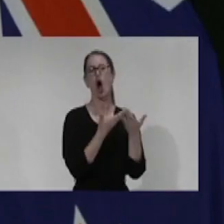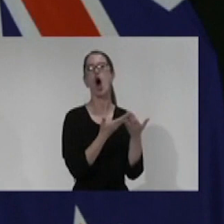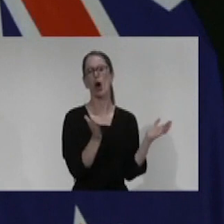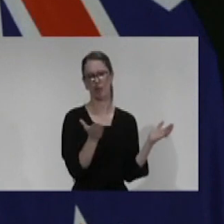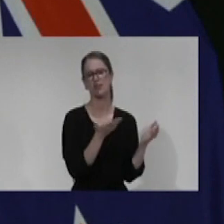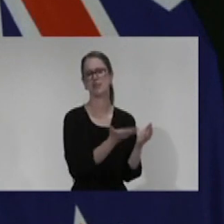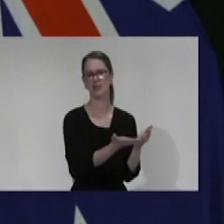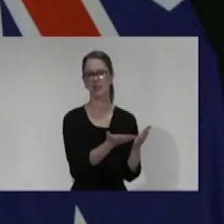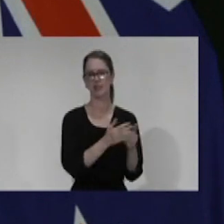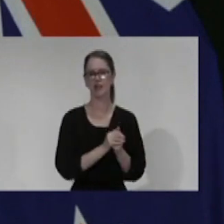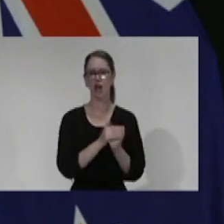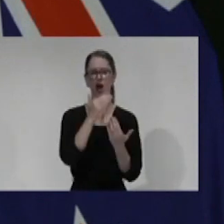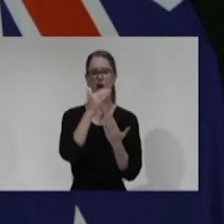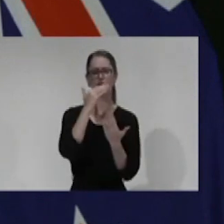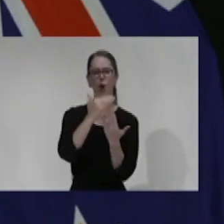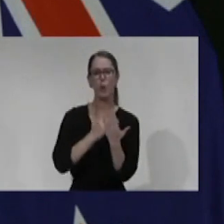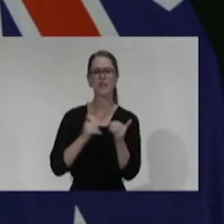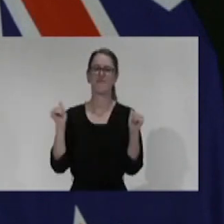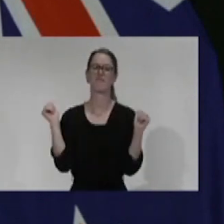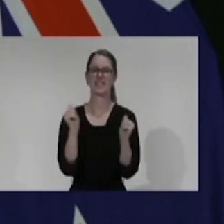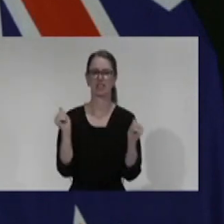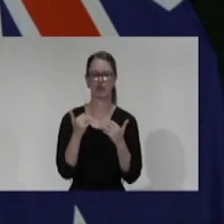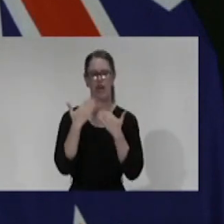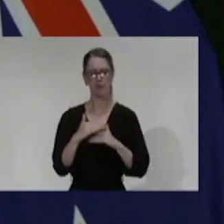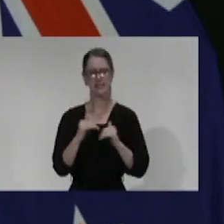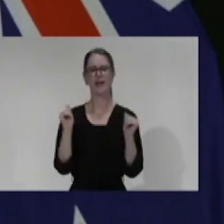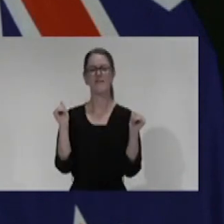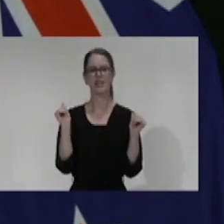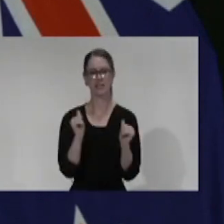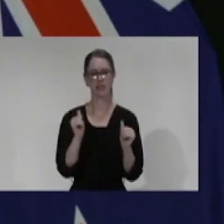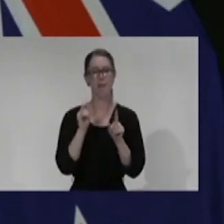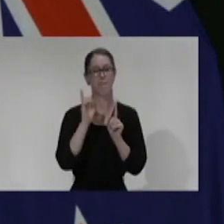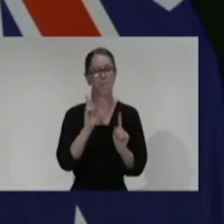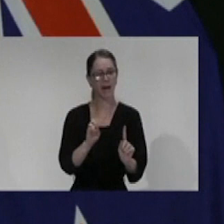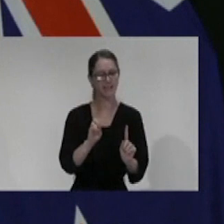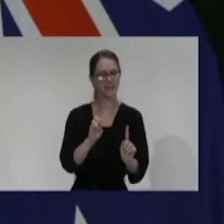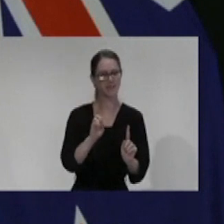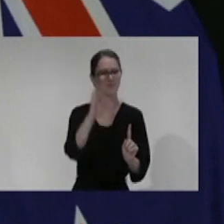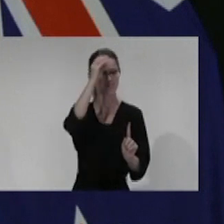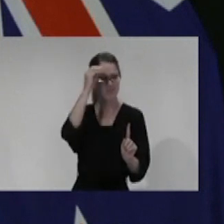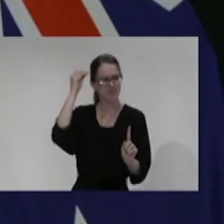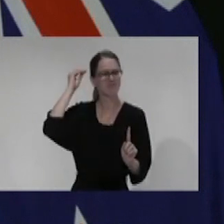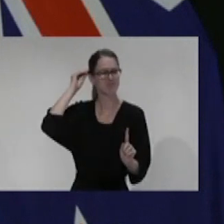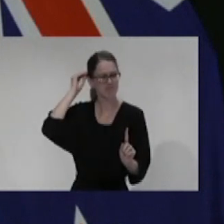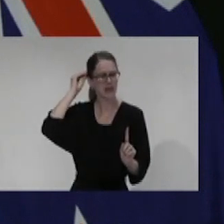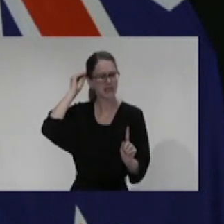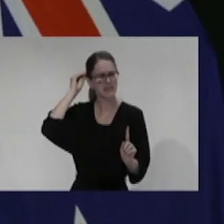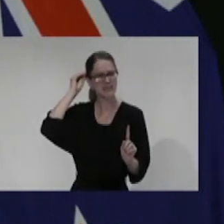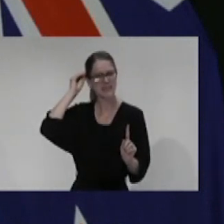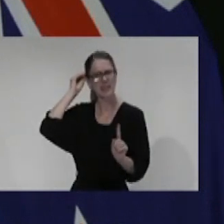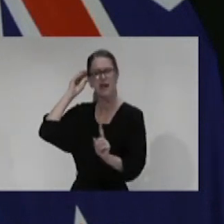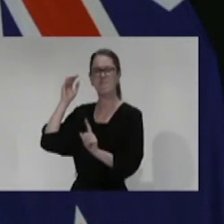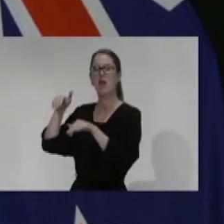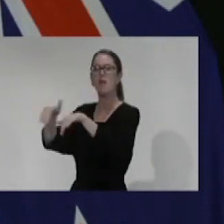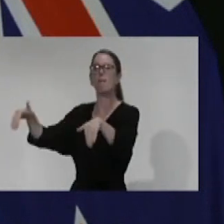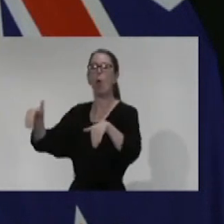sem. Ez a fajta szabadság továbbra is a határellenőrzésen alapul, ami a vírust országunkon kívül